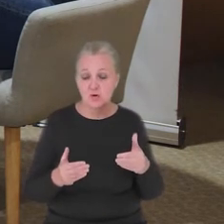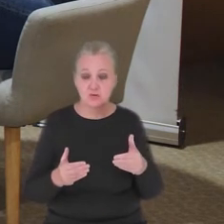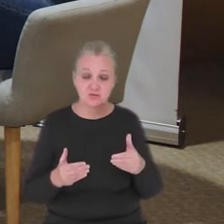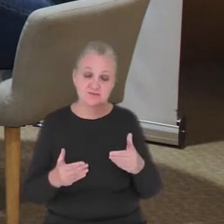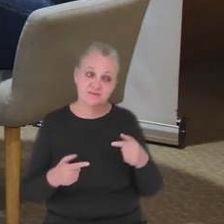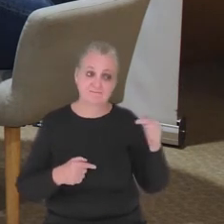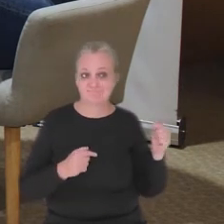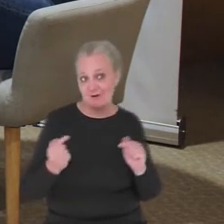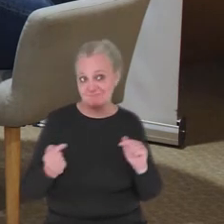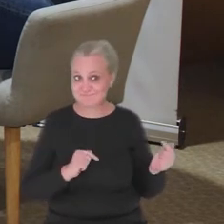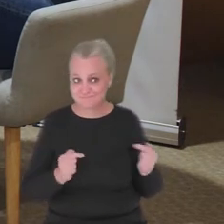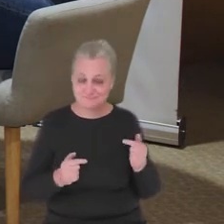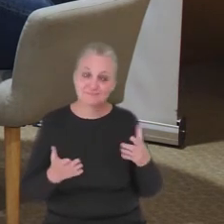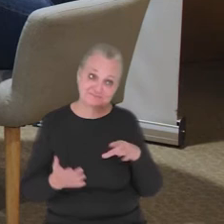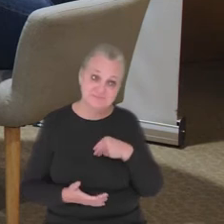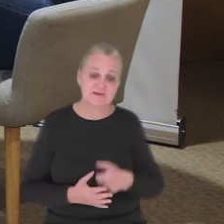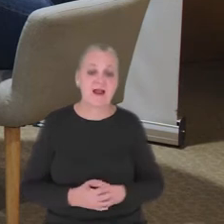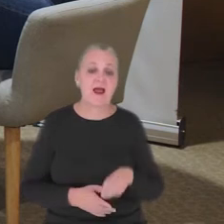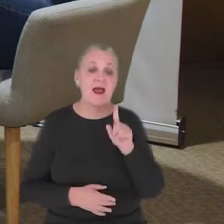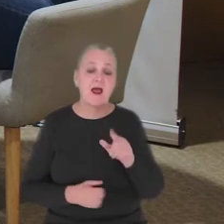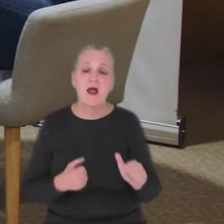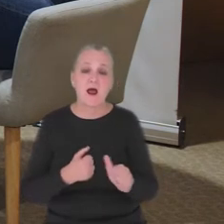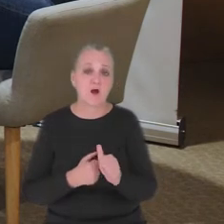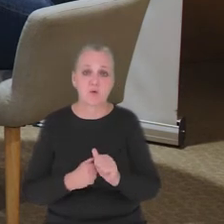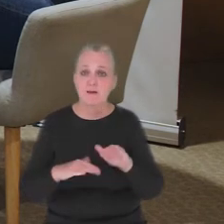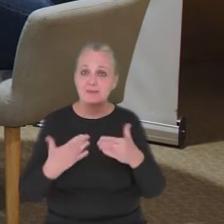spierać i jakie argumenty podamy.